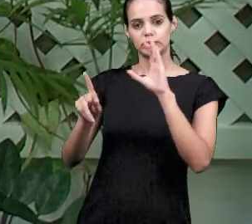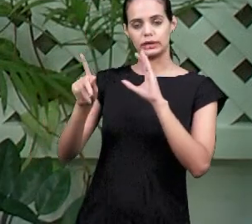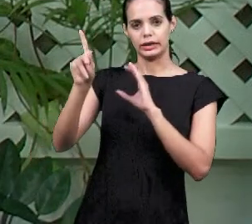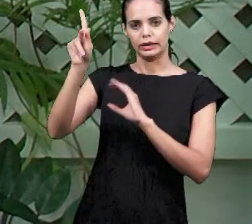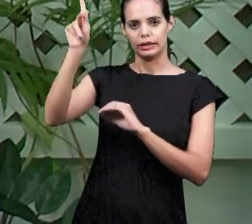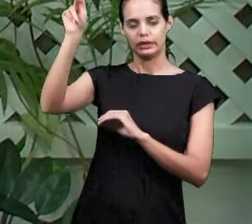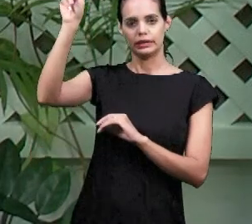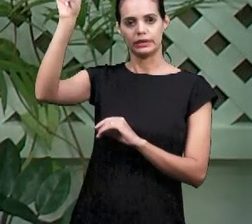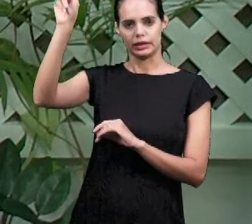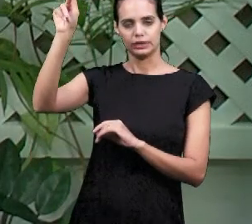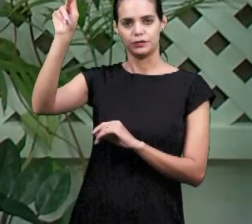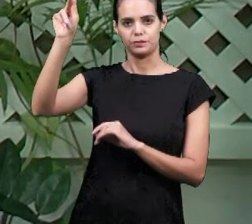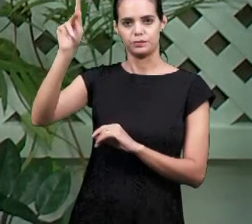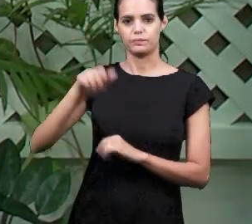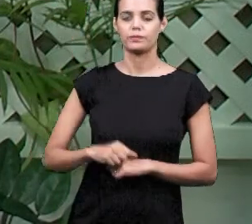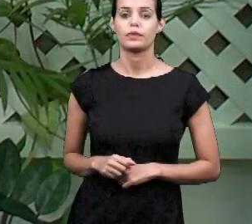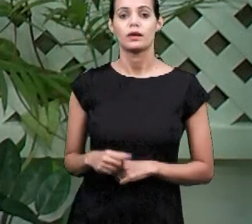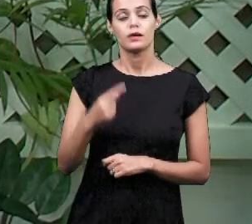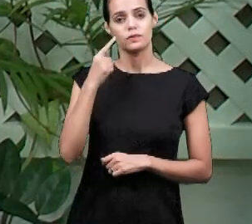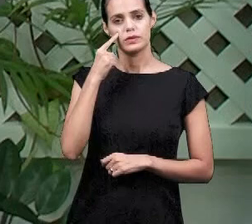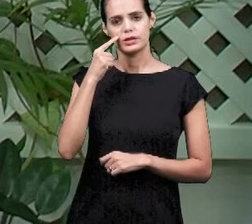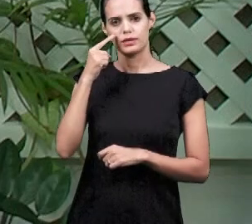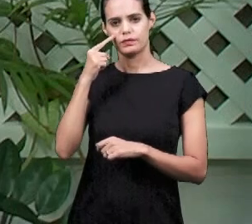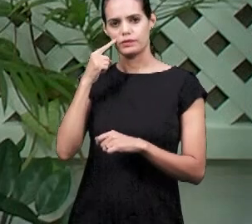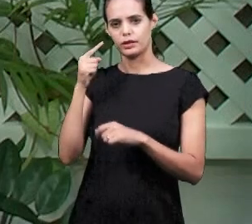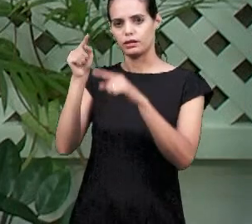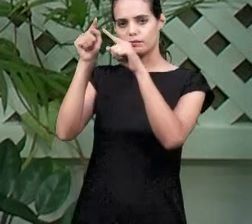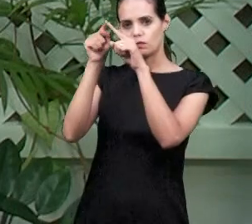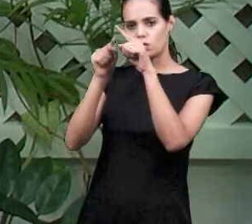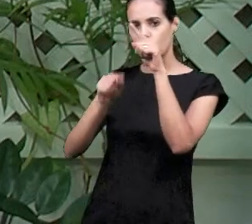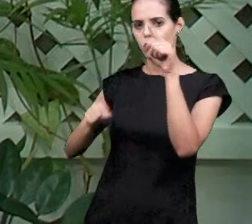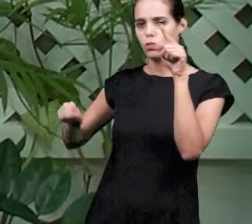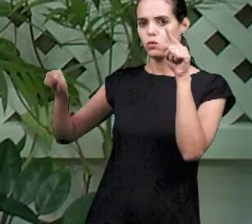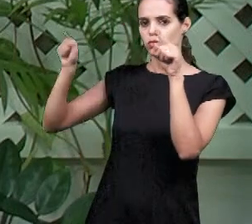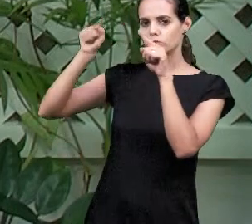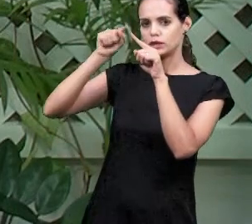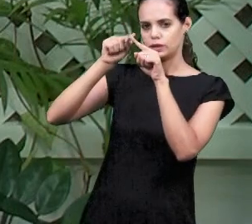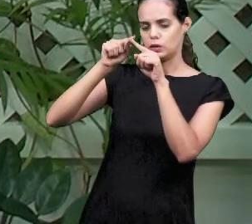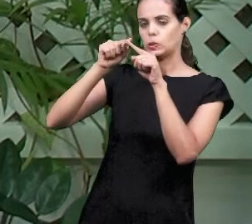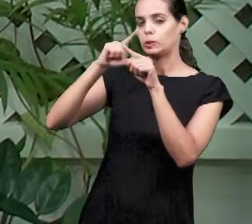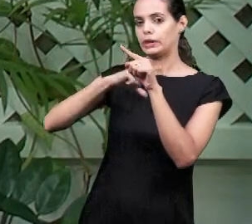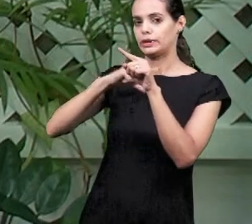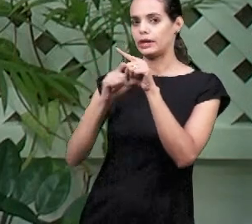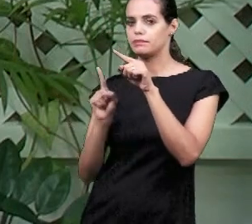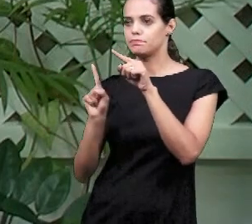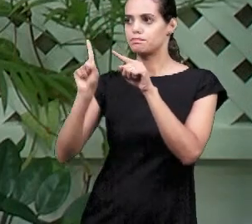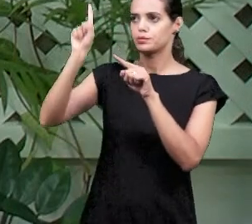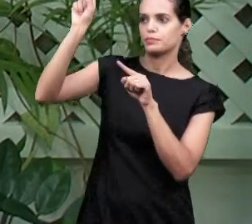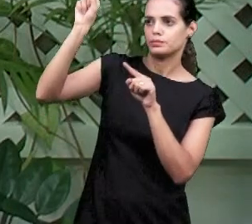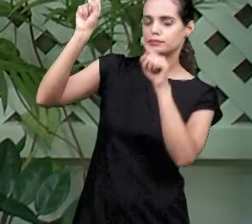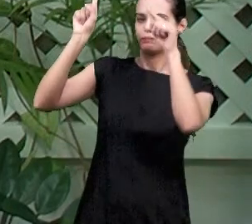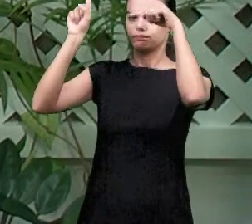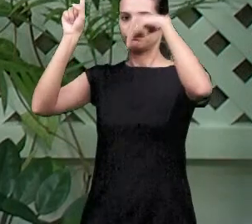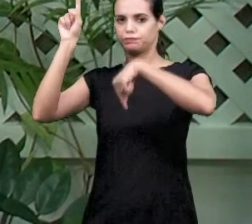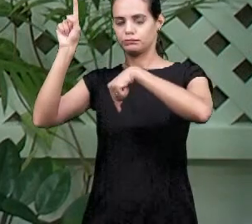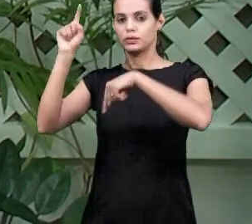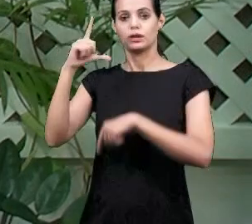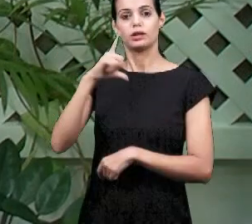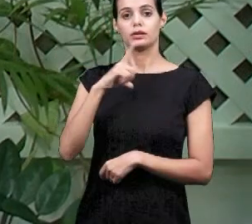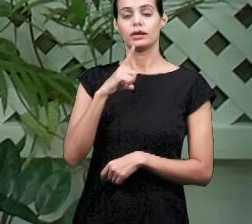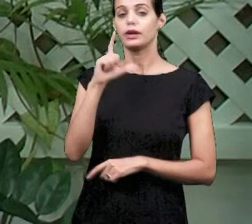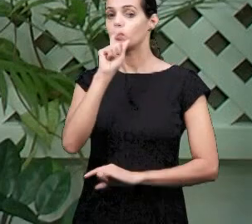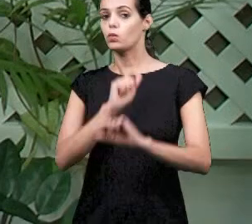est le tableau? En montrant le tableau de salut. D'un côté droit, vous voyez le mot éternité.